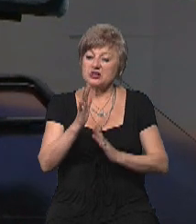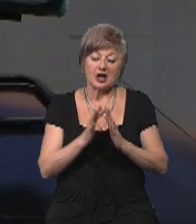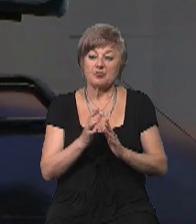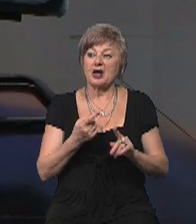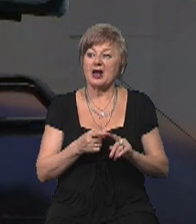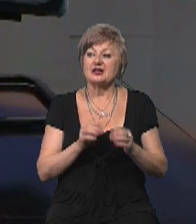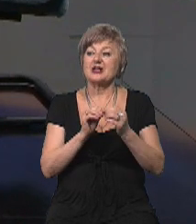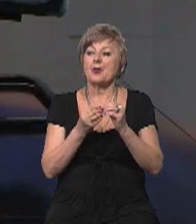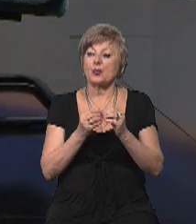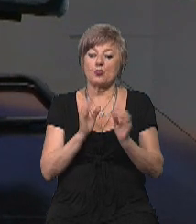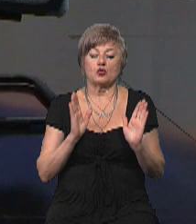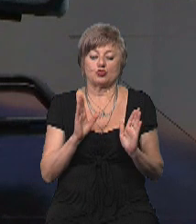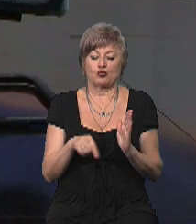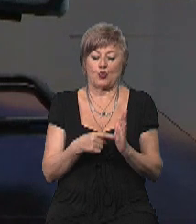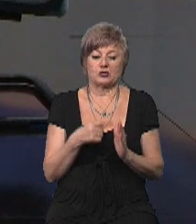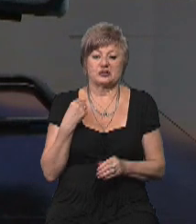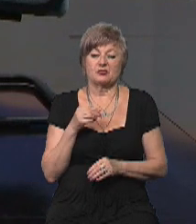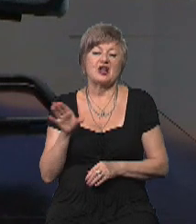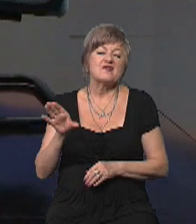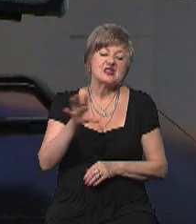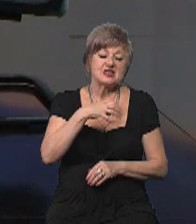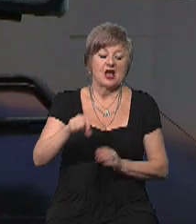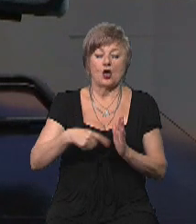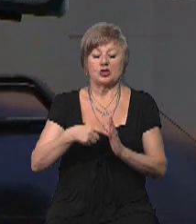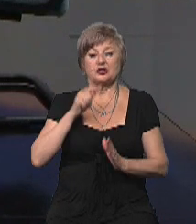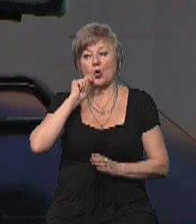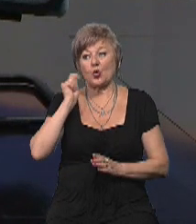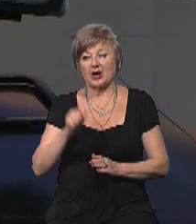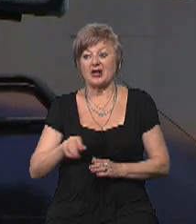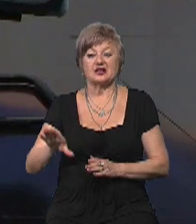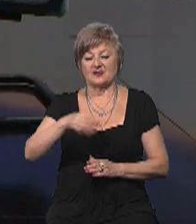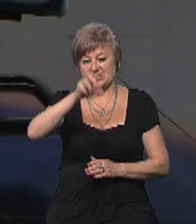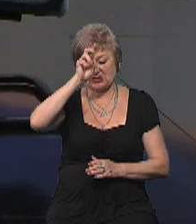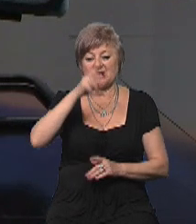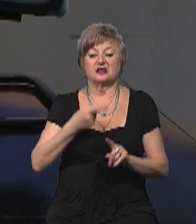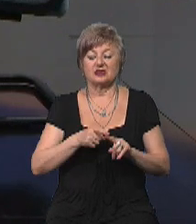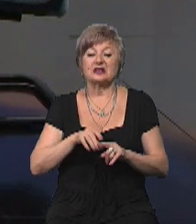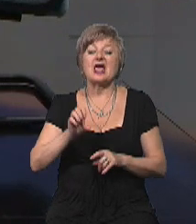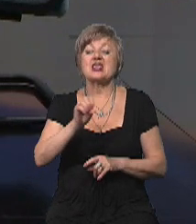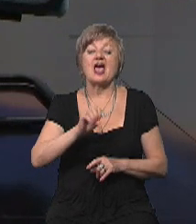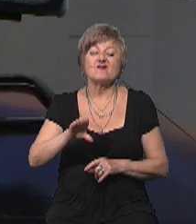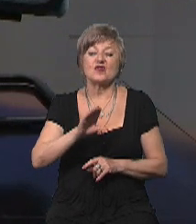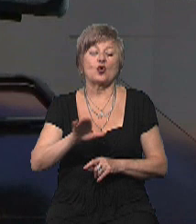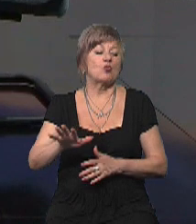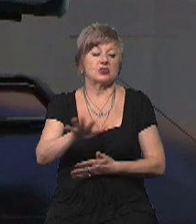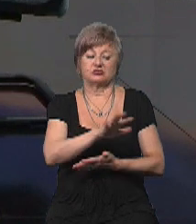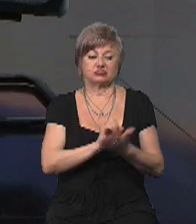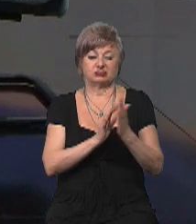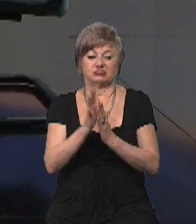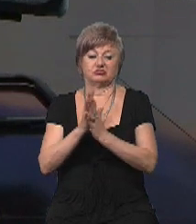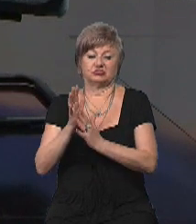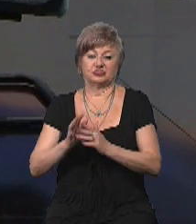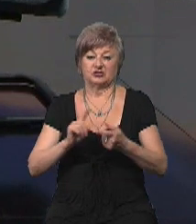не только проблема города Запорожья. Практически все города Украины, вся страна поражена вся Европа поражена этим растением. Мы же все ж таки живем